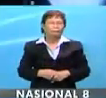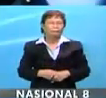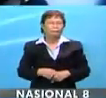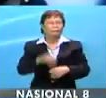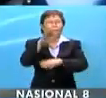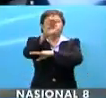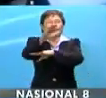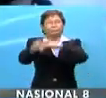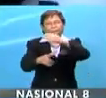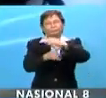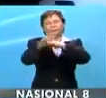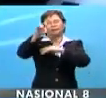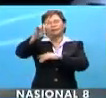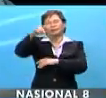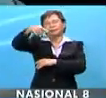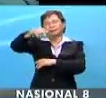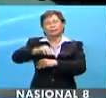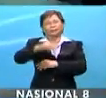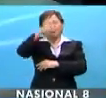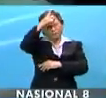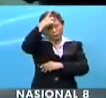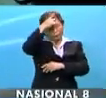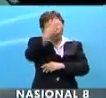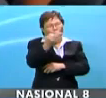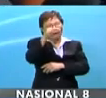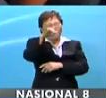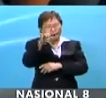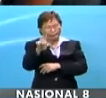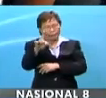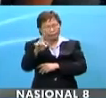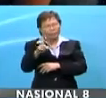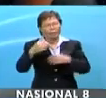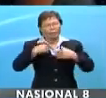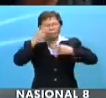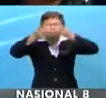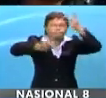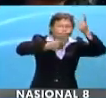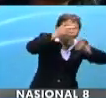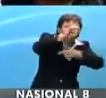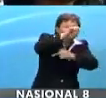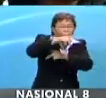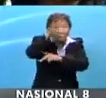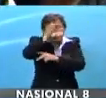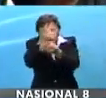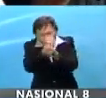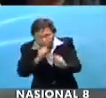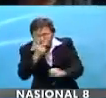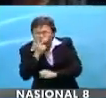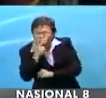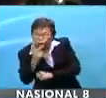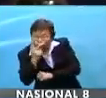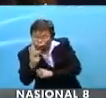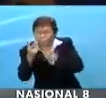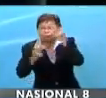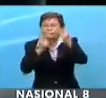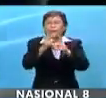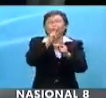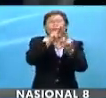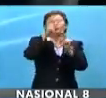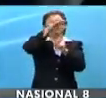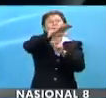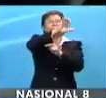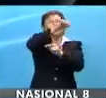Siang tadi, Timbalan Perdana Menteri Dato' Seri Dr. Ahmad Zaid Hamidi turut meninjau operasi mencari dan menyelamat. Ketika ini, unit